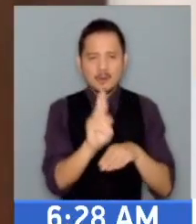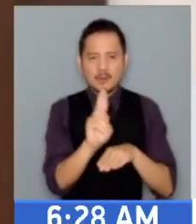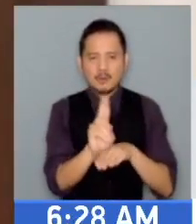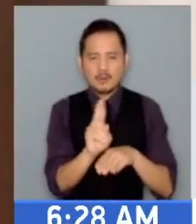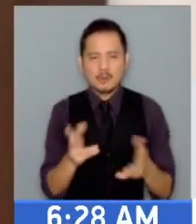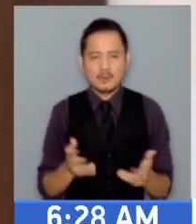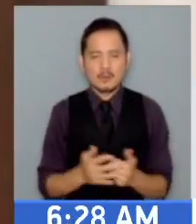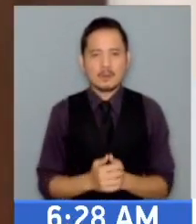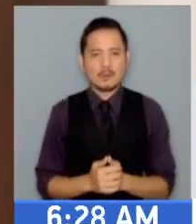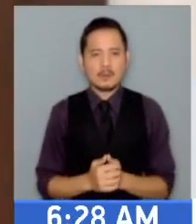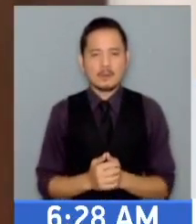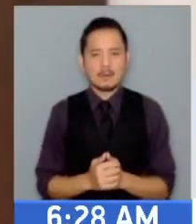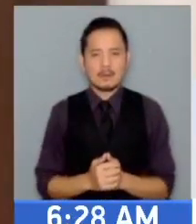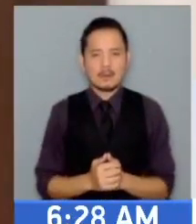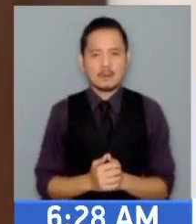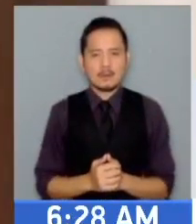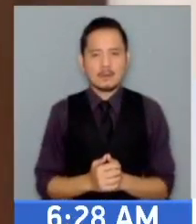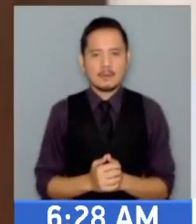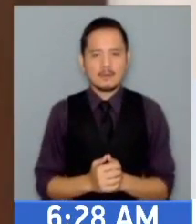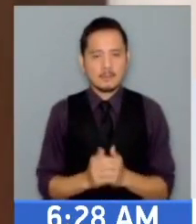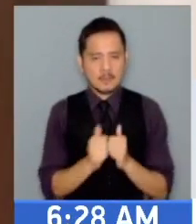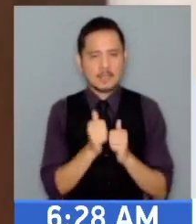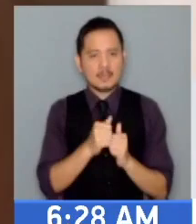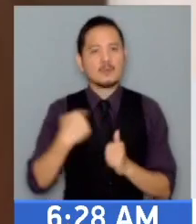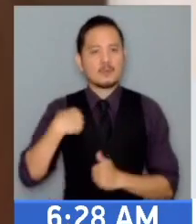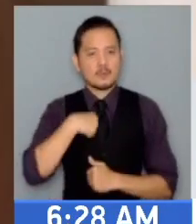kailangan imbestigahan natin yon.